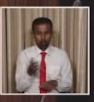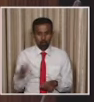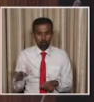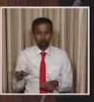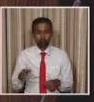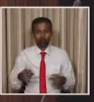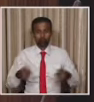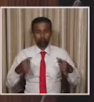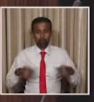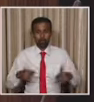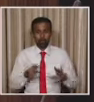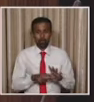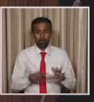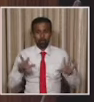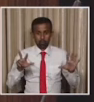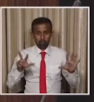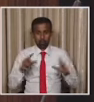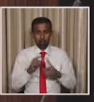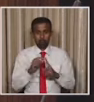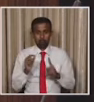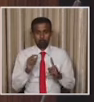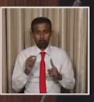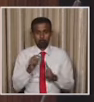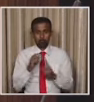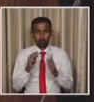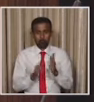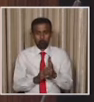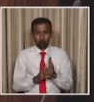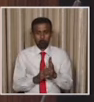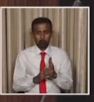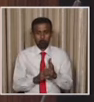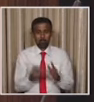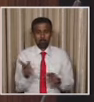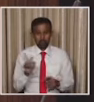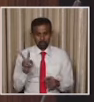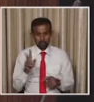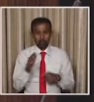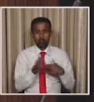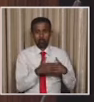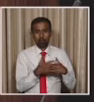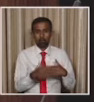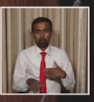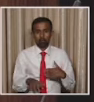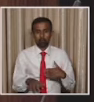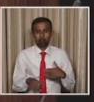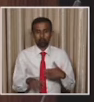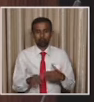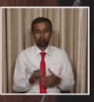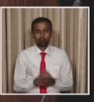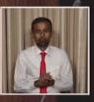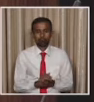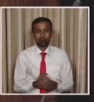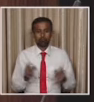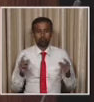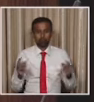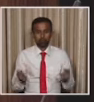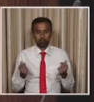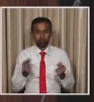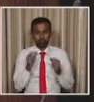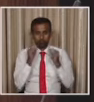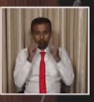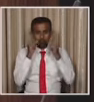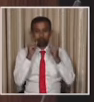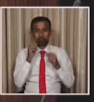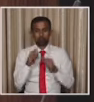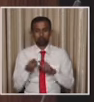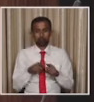ඊට පස්සේ අවුරුදු 8 පාර්ලිමේන්තුවේ අගමැතිවරු විදියට දෙන්නම ඉඳලා තියෙනවා. එහෙම තියෙද්දි එකපාරට නිින්දෙන් ඇහැරුණා